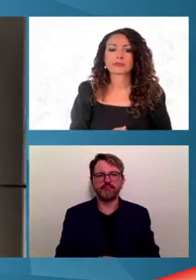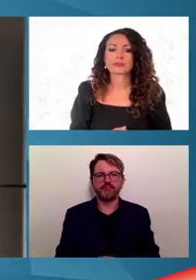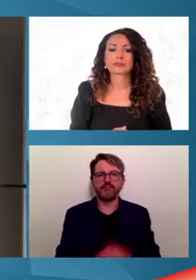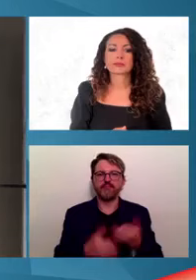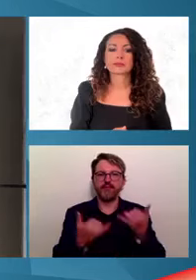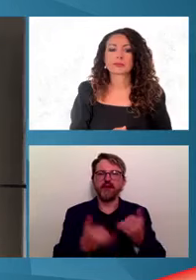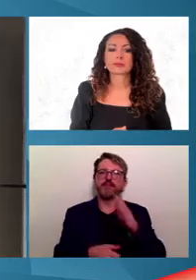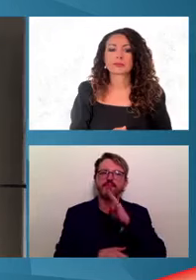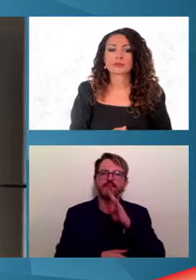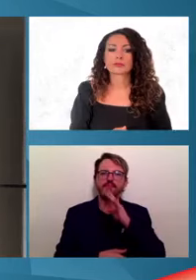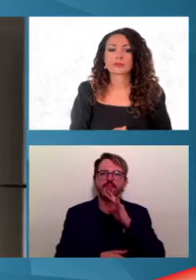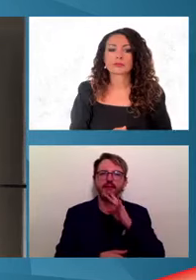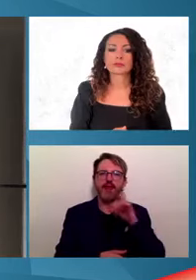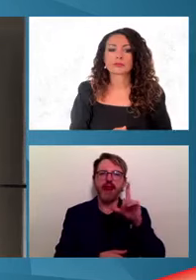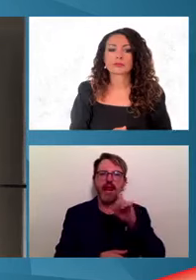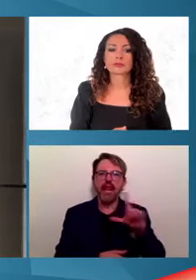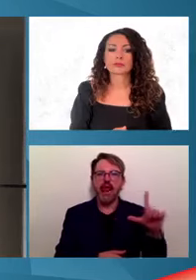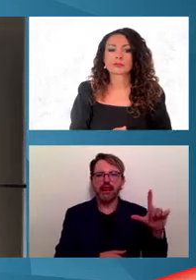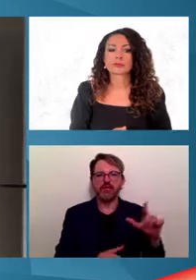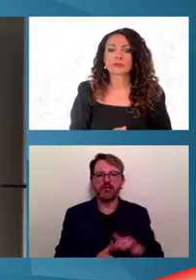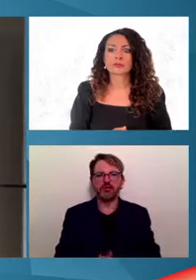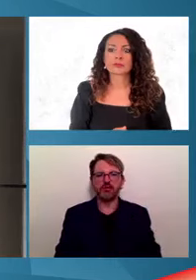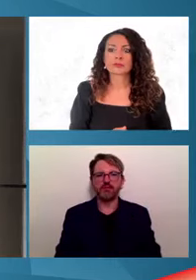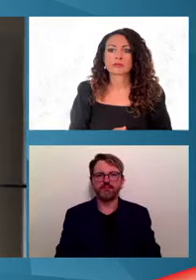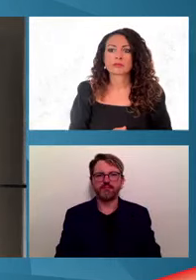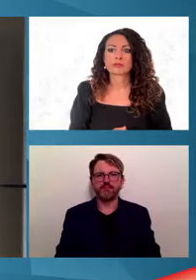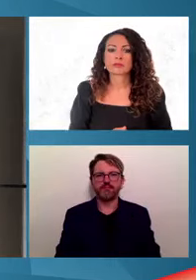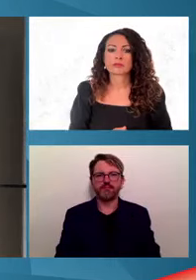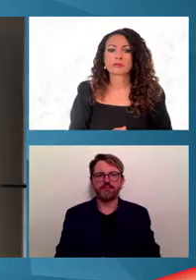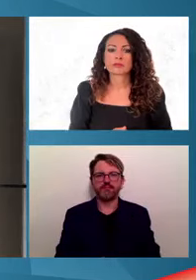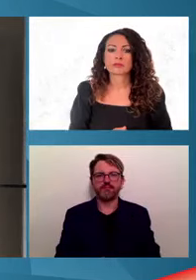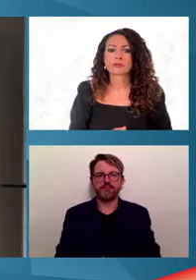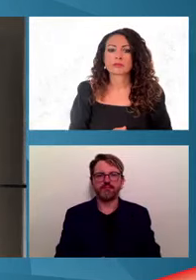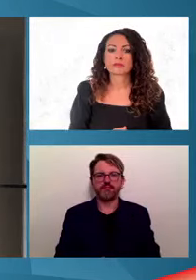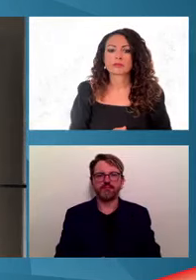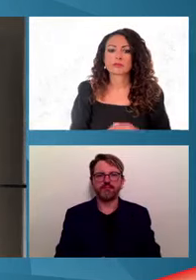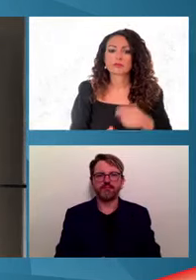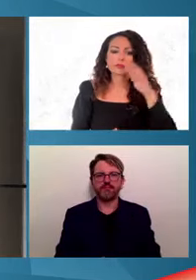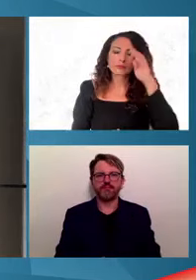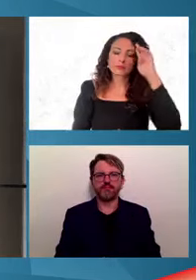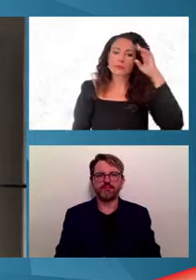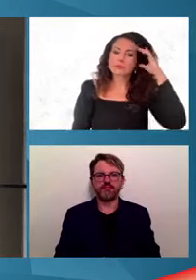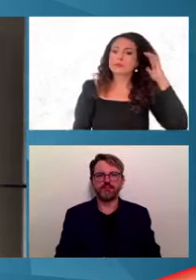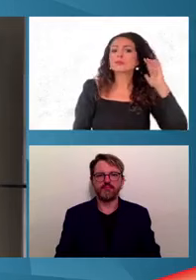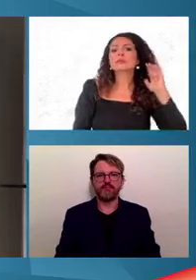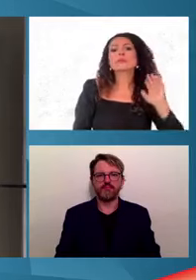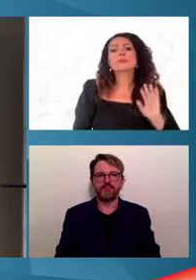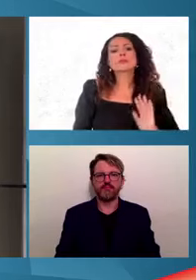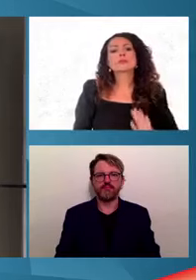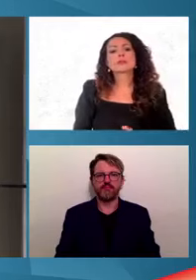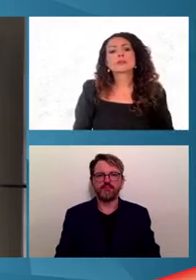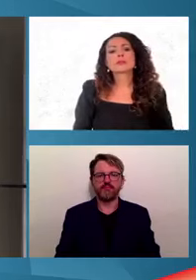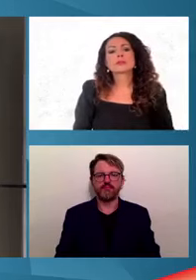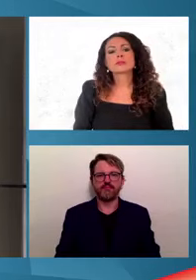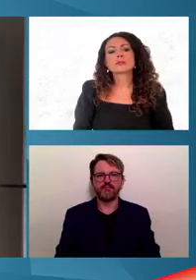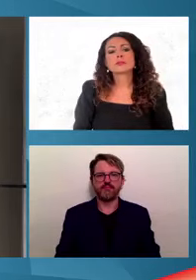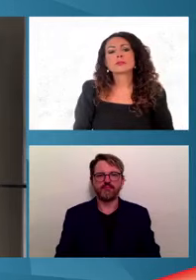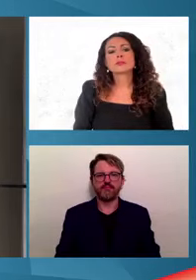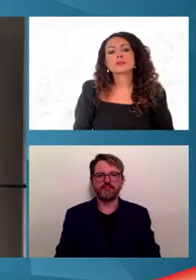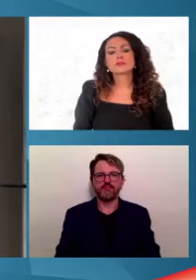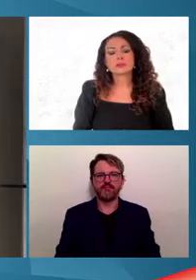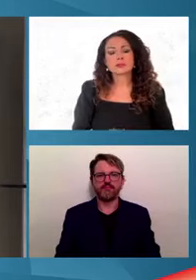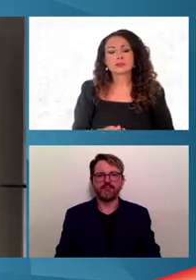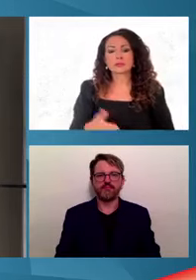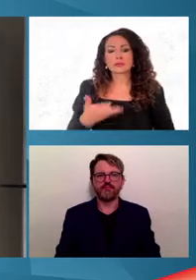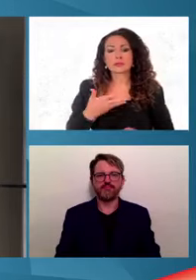la scuola ladina con cash livello, con cash niveau. La scuola plurilinguale è per noi è fondamentale.